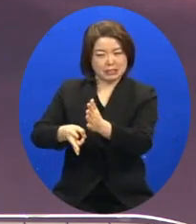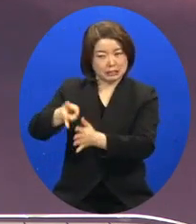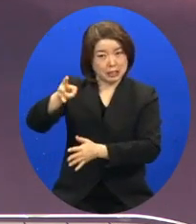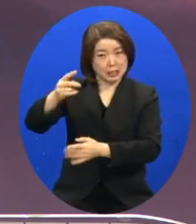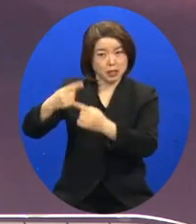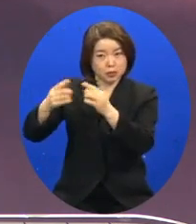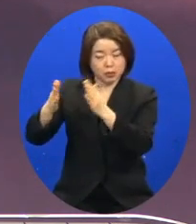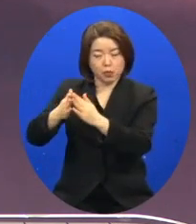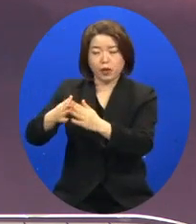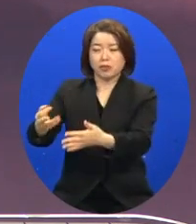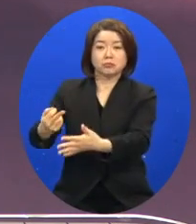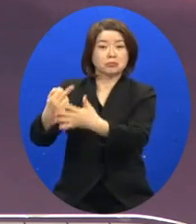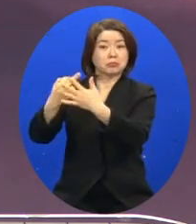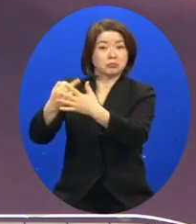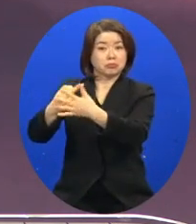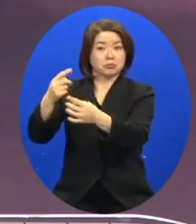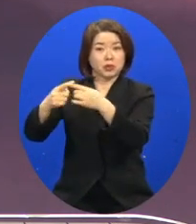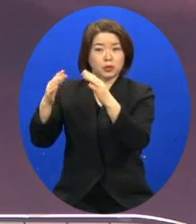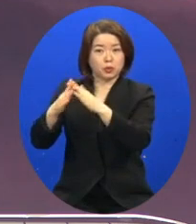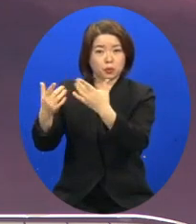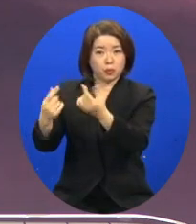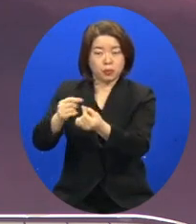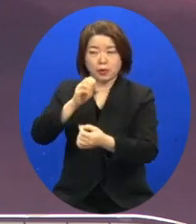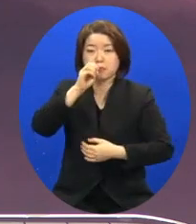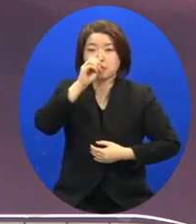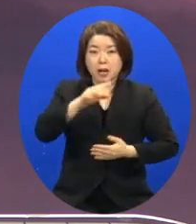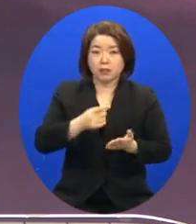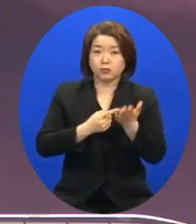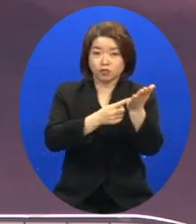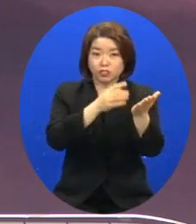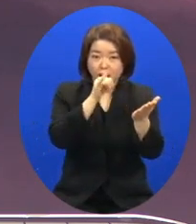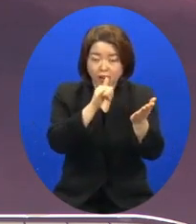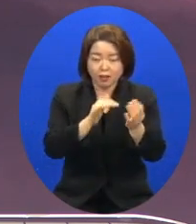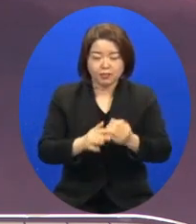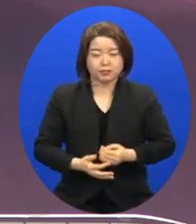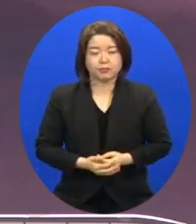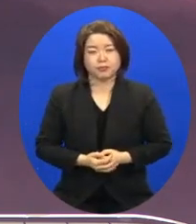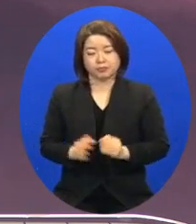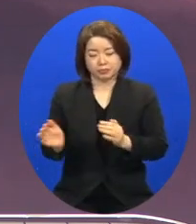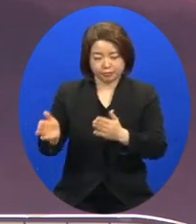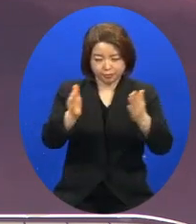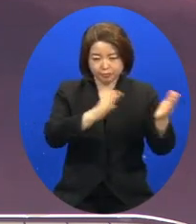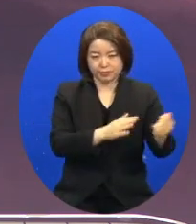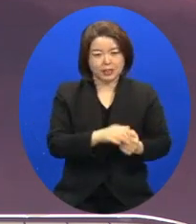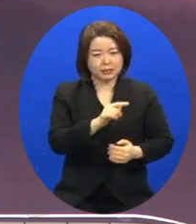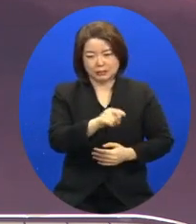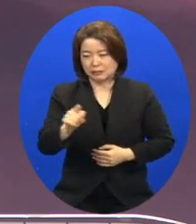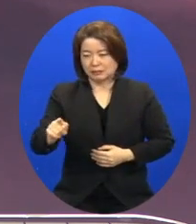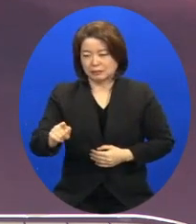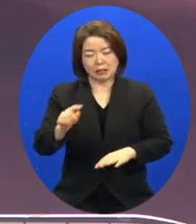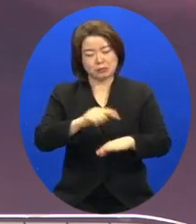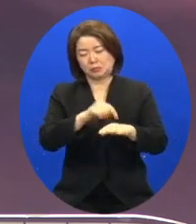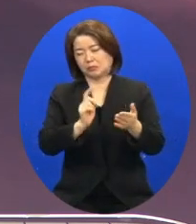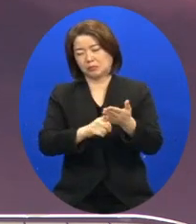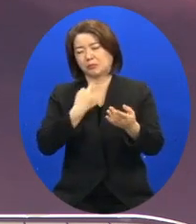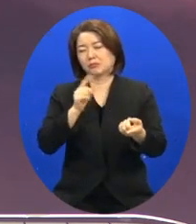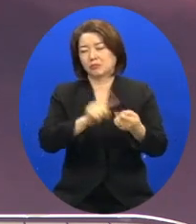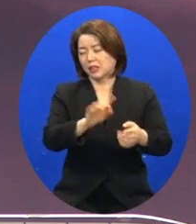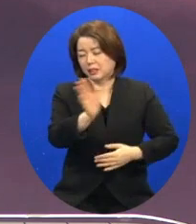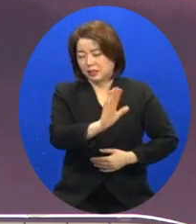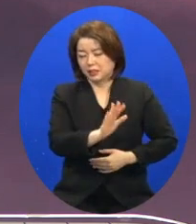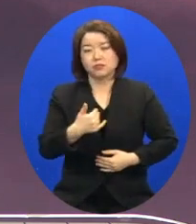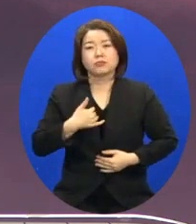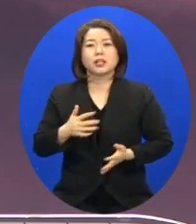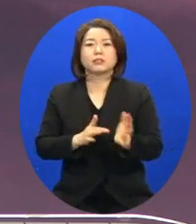장자교회야. 또 이런 사람이 나왔습니다. 그러니까 또 이도 저도 나는 다 마음에 안 든다. 나는 그리스도파다.